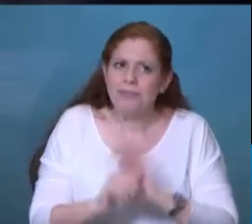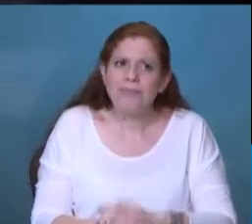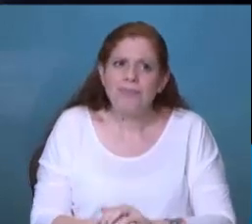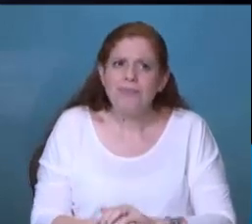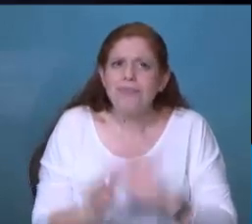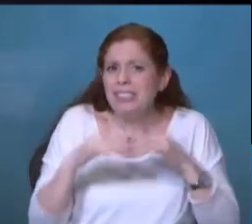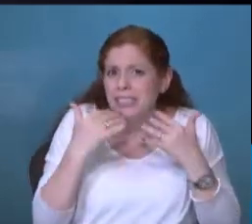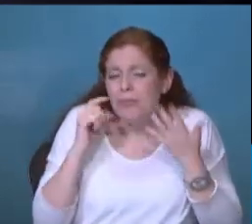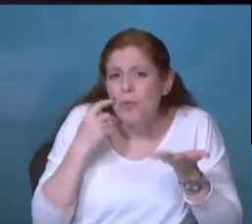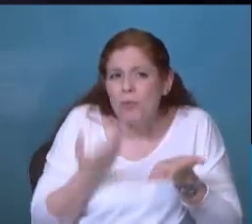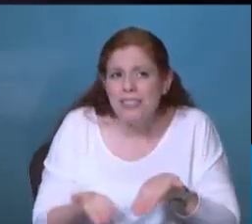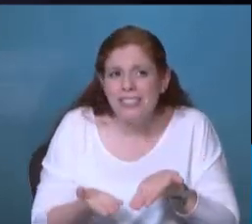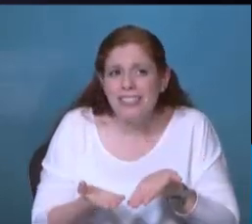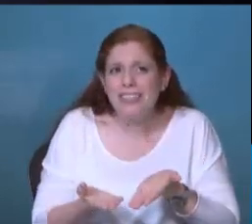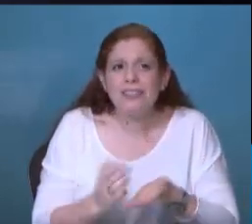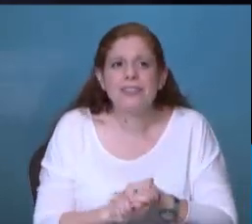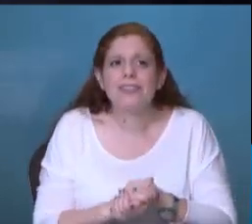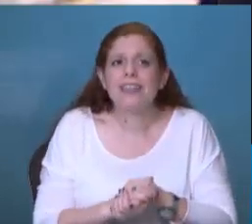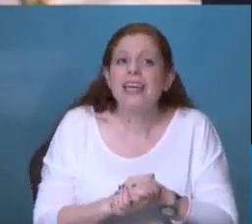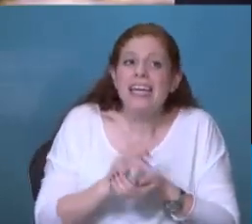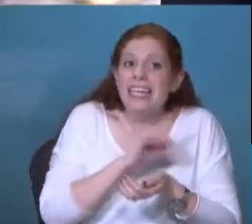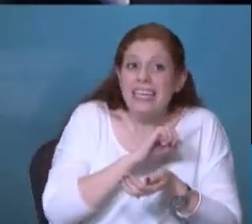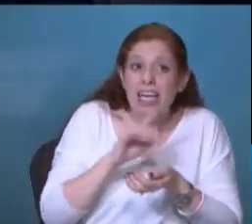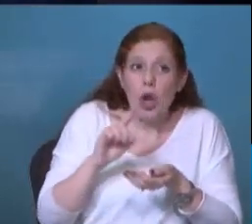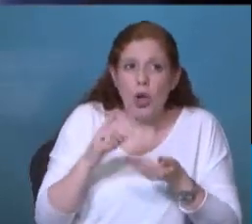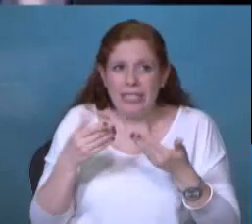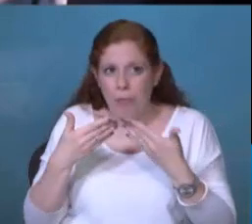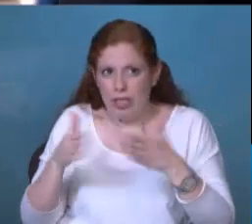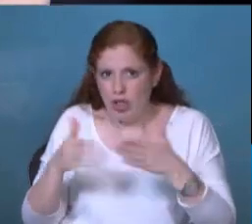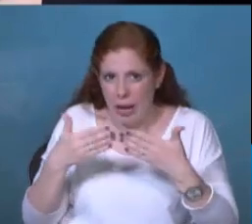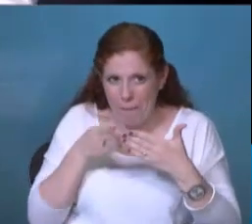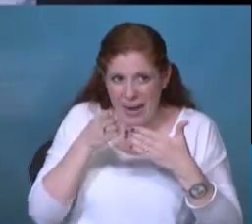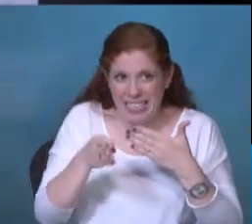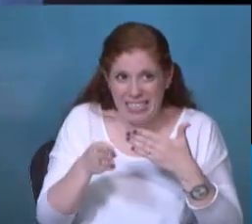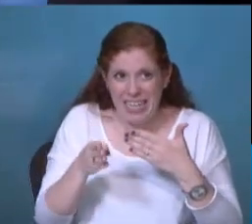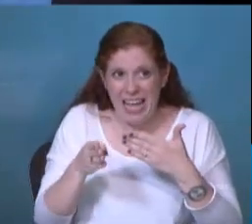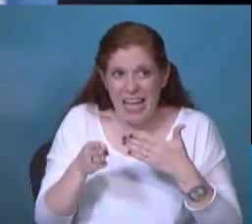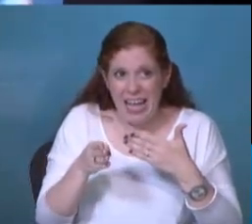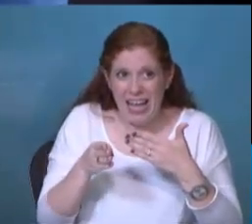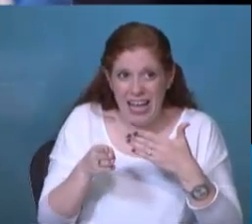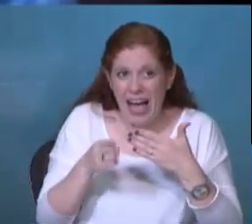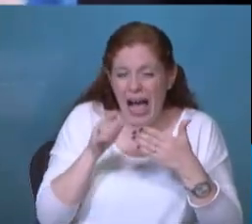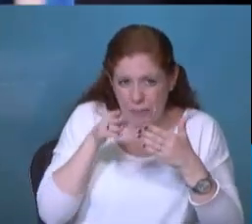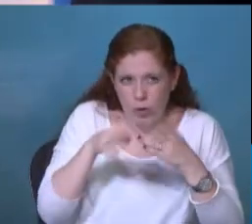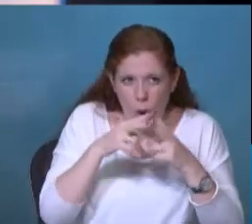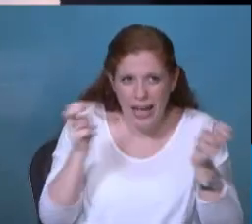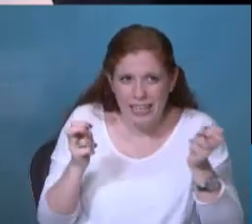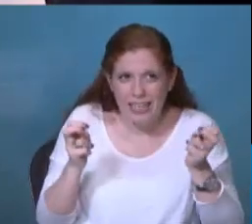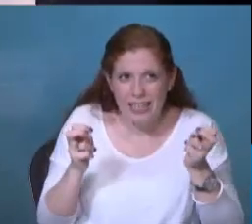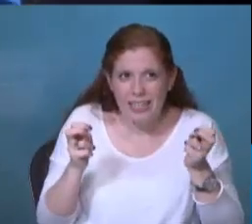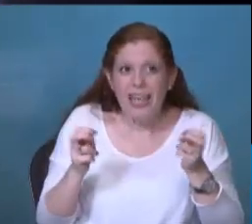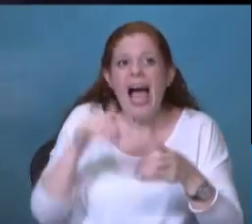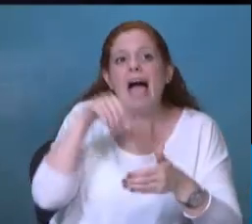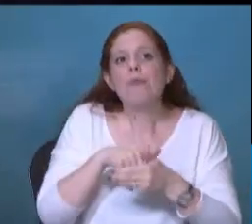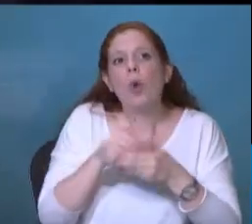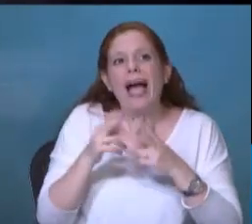It's like a story, it's a funny story, because the gate was put not at the beginning of the entrance, so just inside the city.